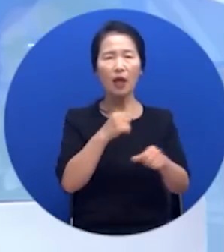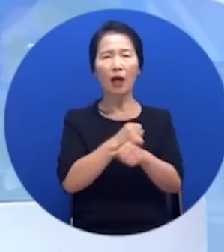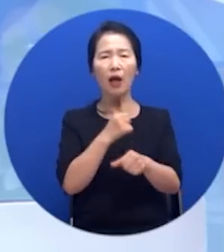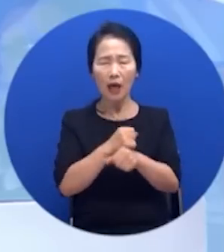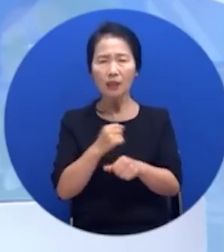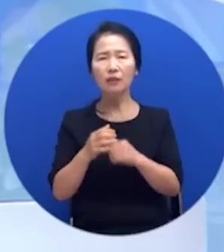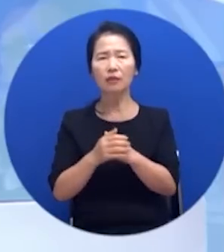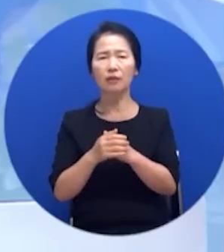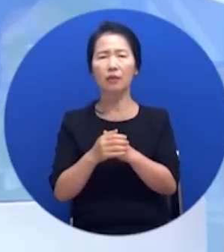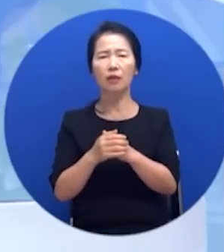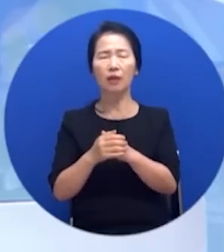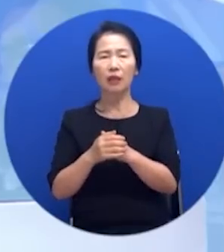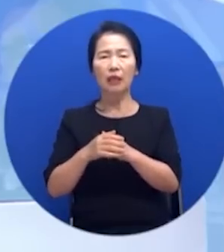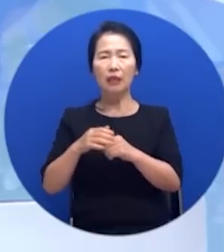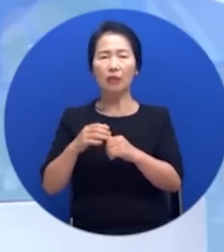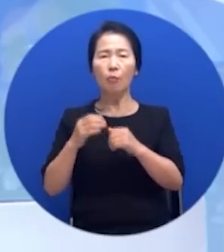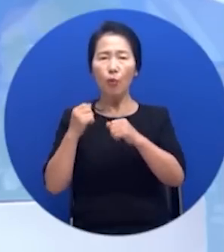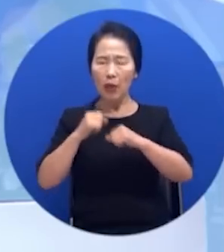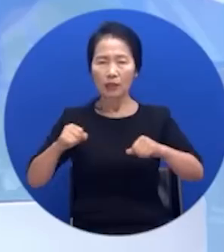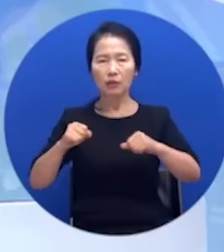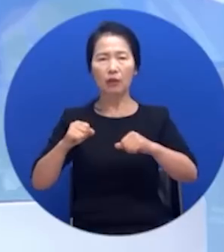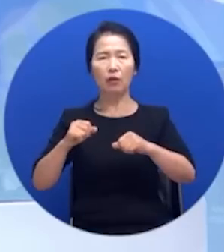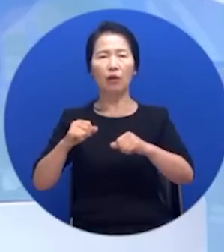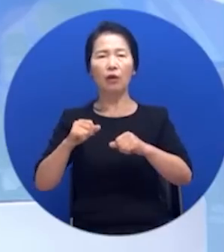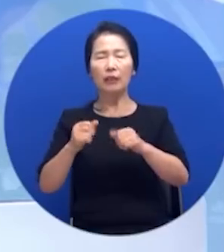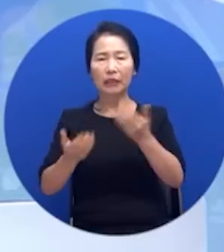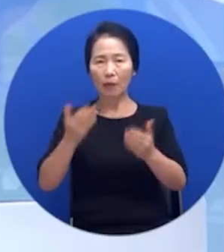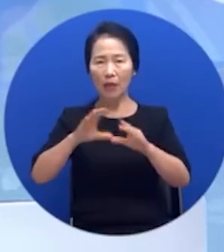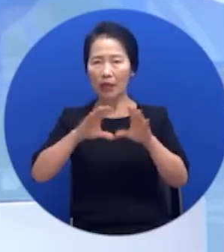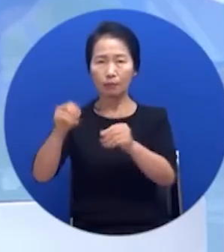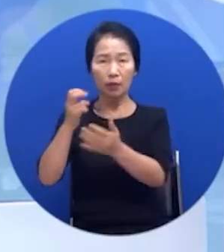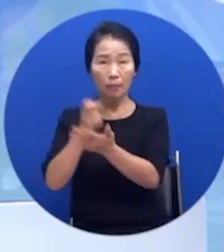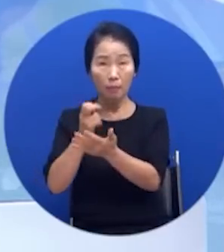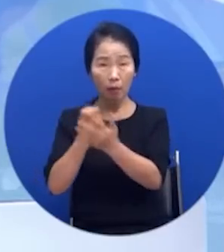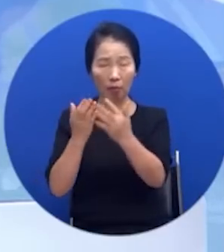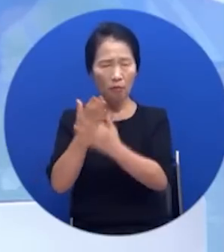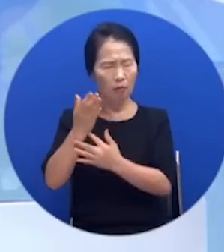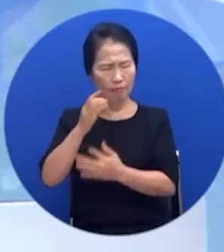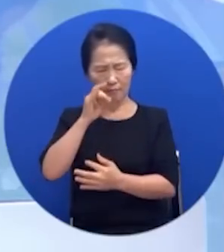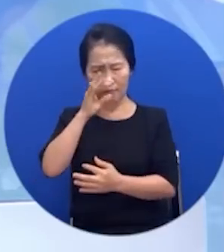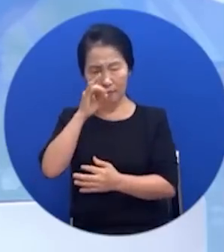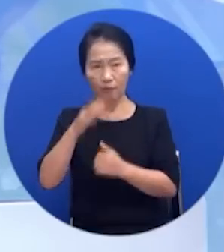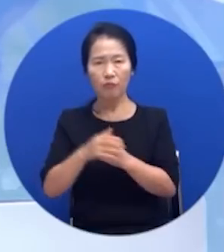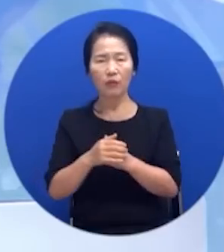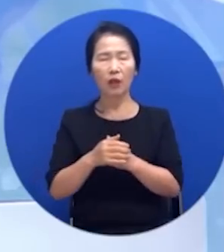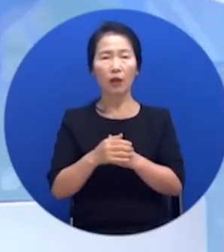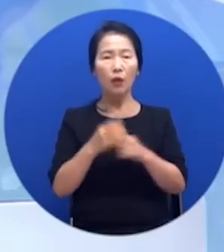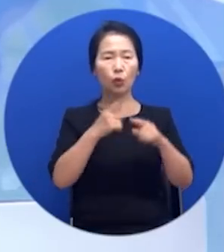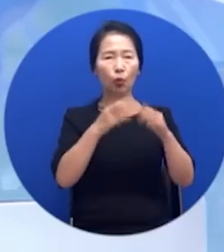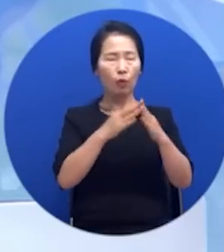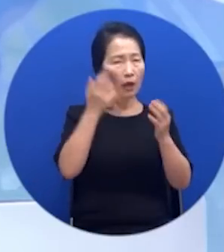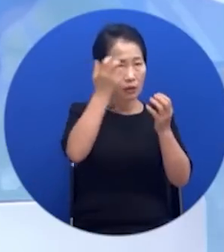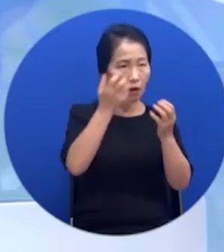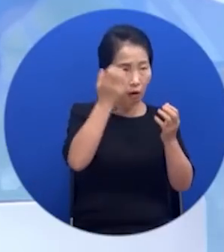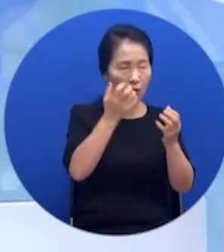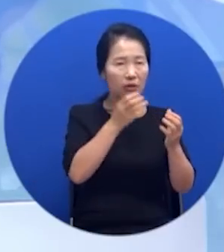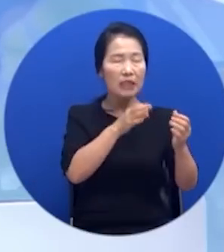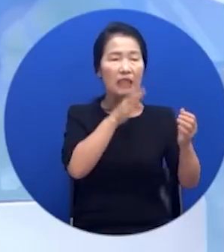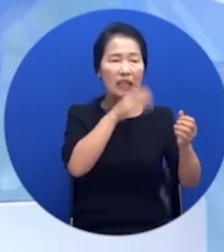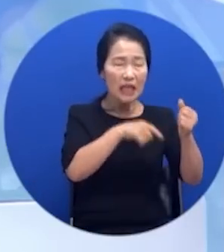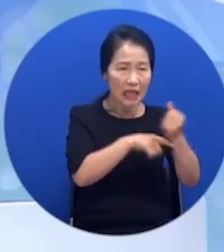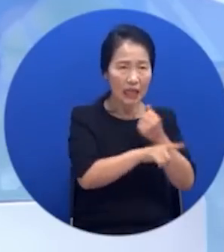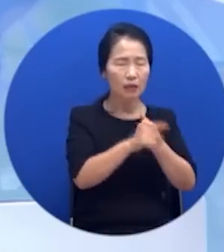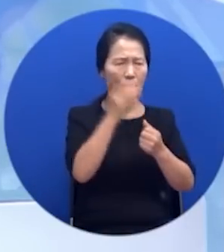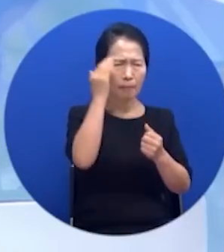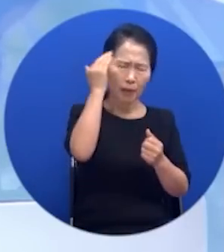합니다. 이런 시도들은 교회의 영린을 건드리는 일이요 하나님에 대한